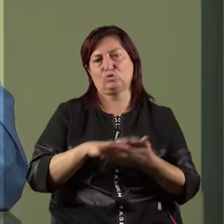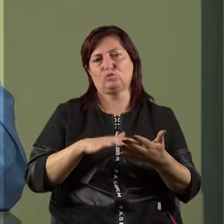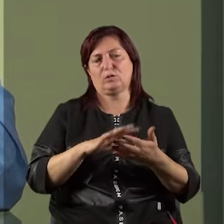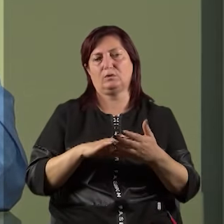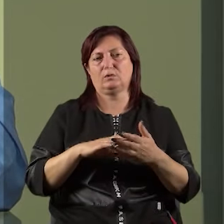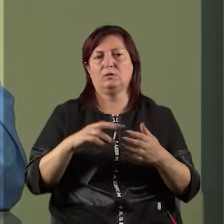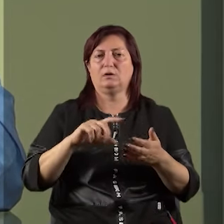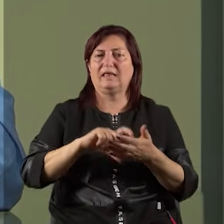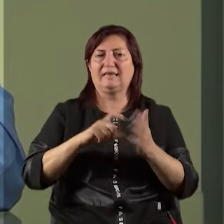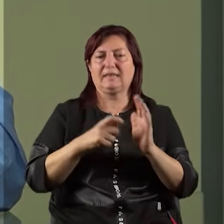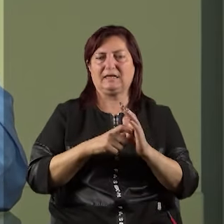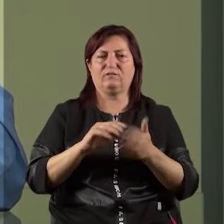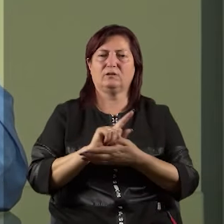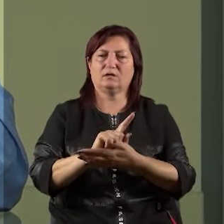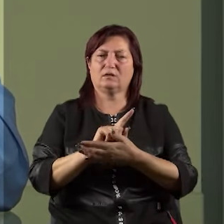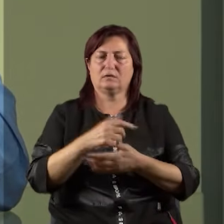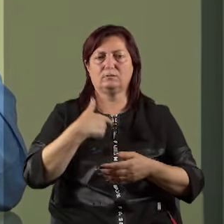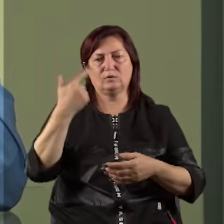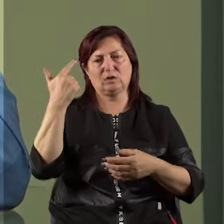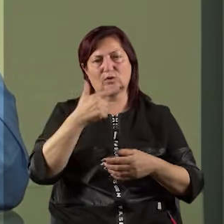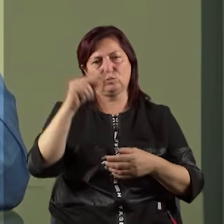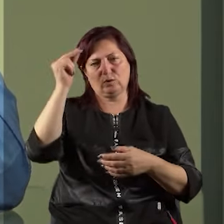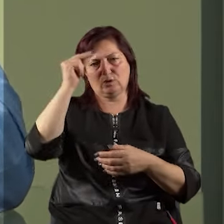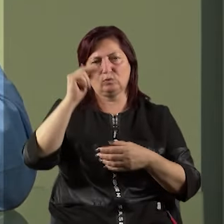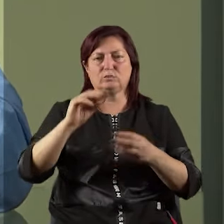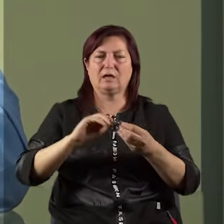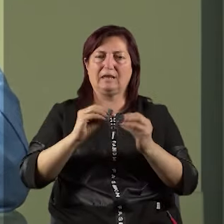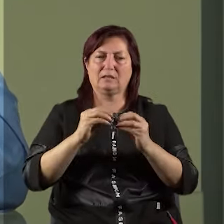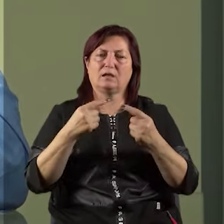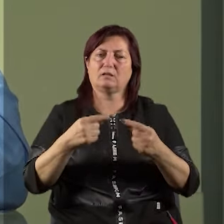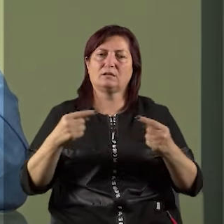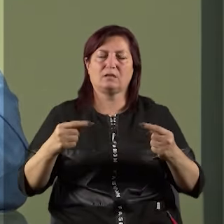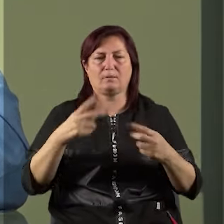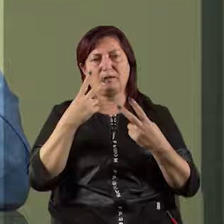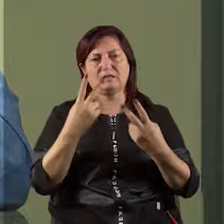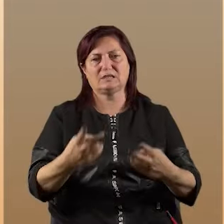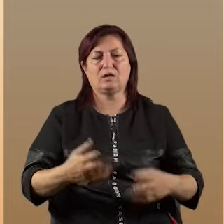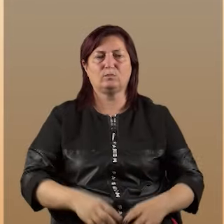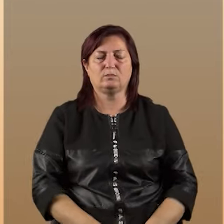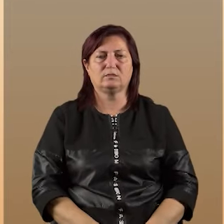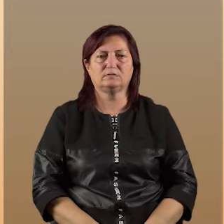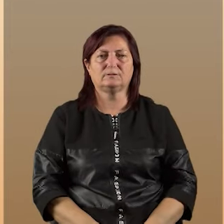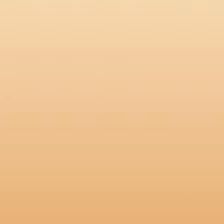կշարունակենք տաղավարի եթերում քննարկել մեր գիտության և կրթության խնդիրները ամենատարբեր տեսանկյուններից։